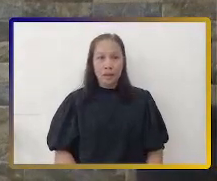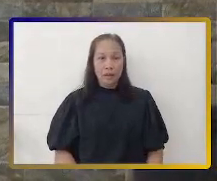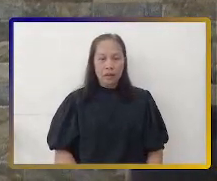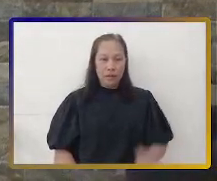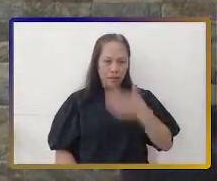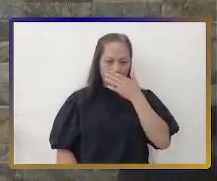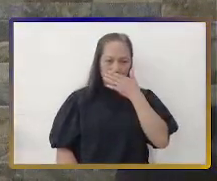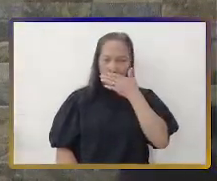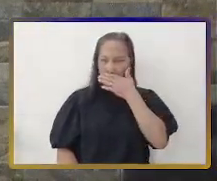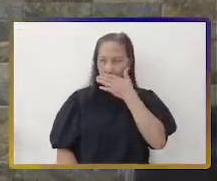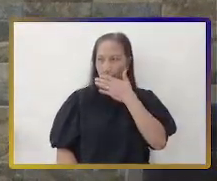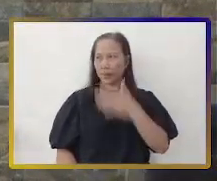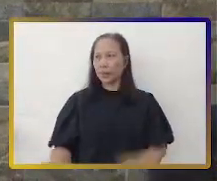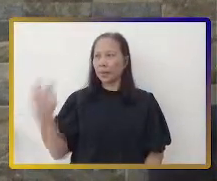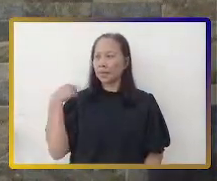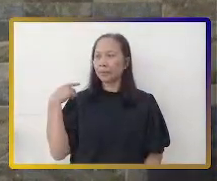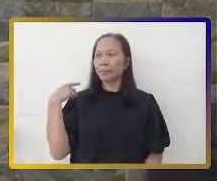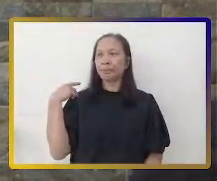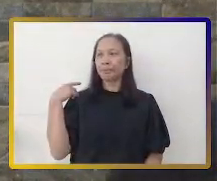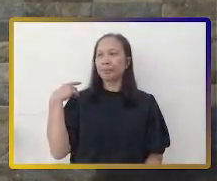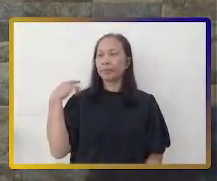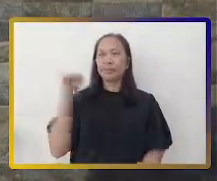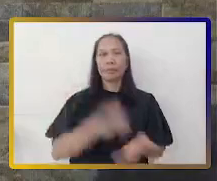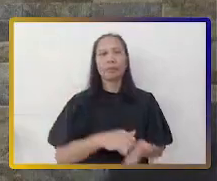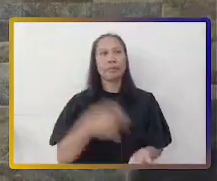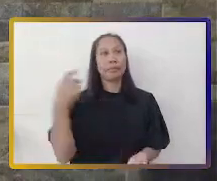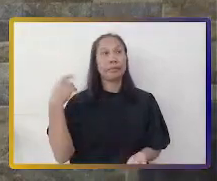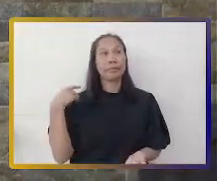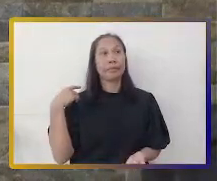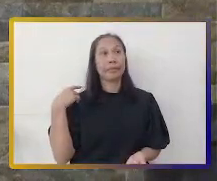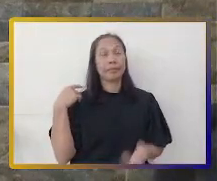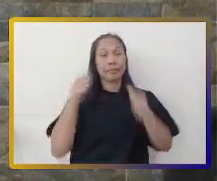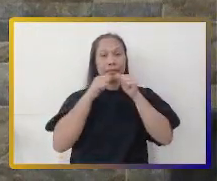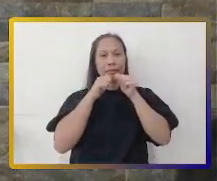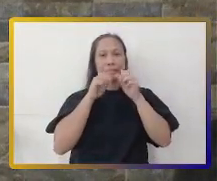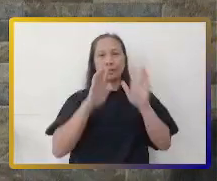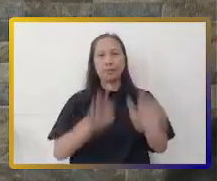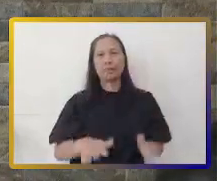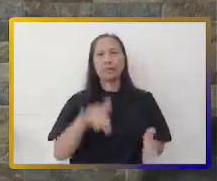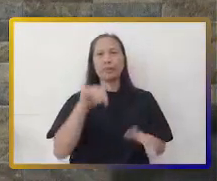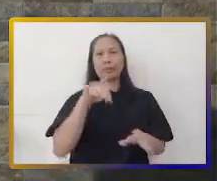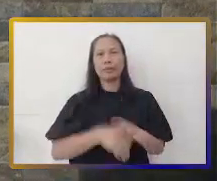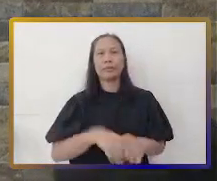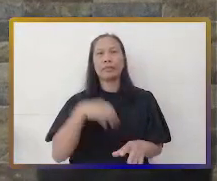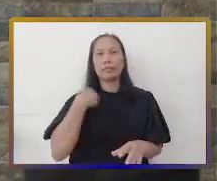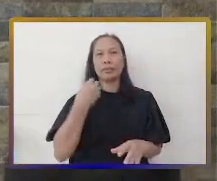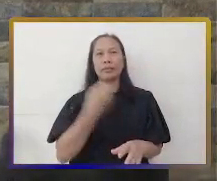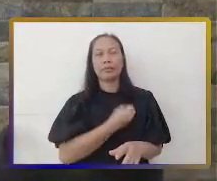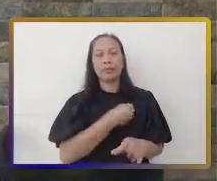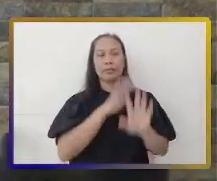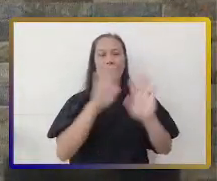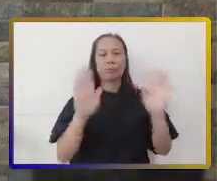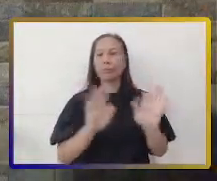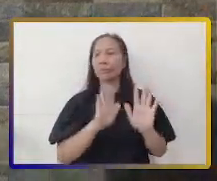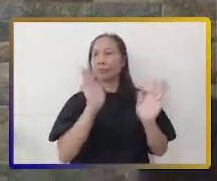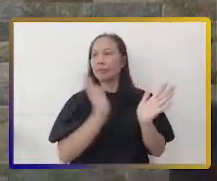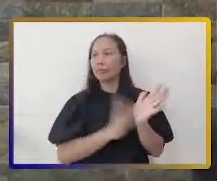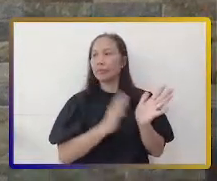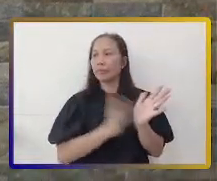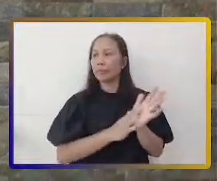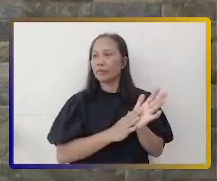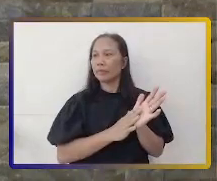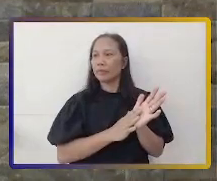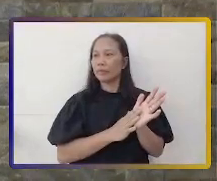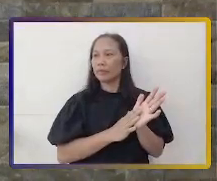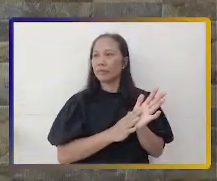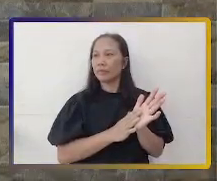amen amen mukhang mahina yyung Sunday school lesson natin alam niyo po ah it's all yun Gumagana